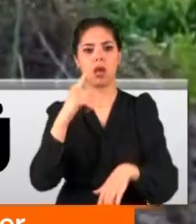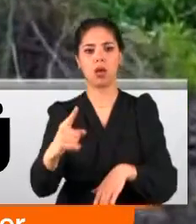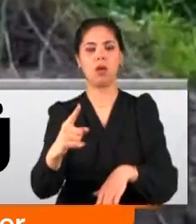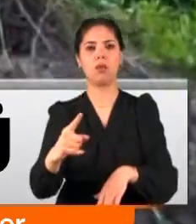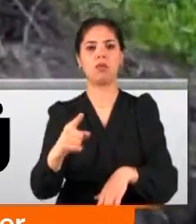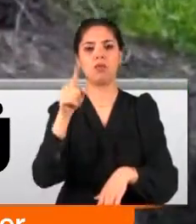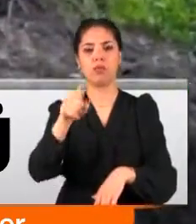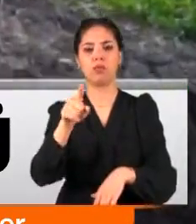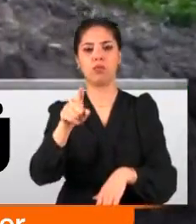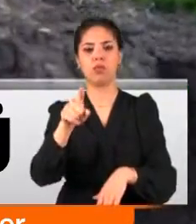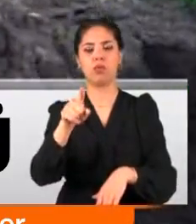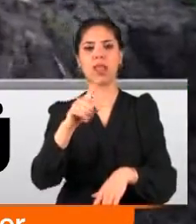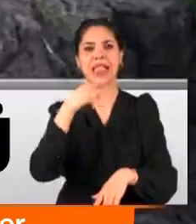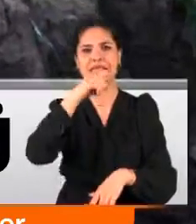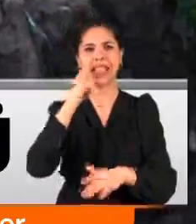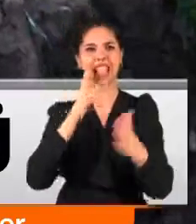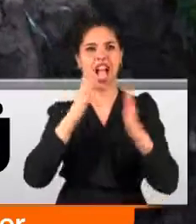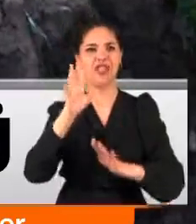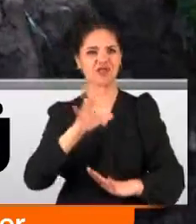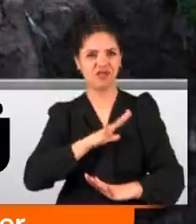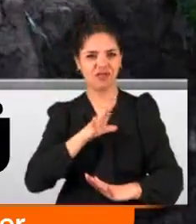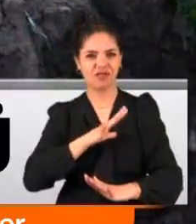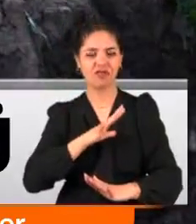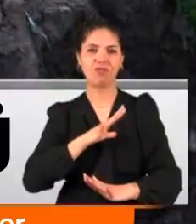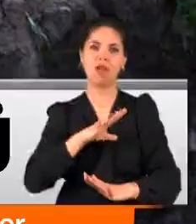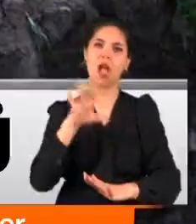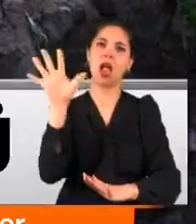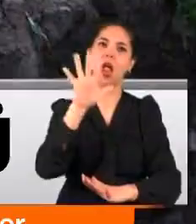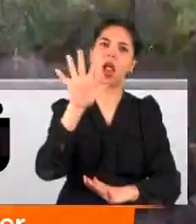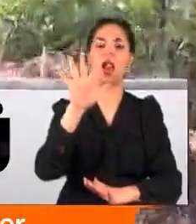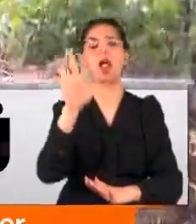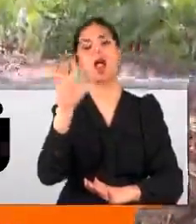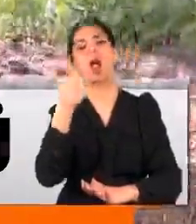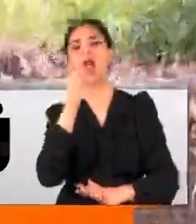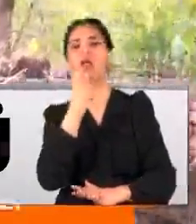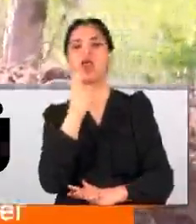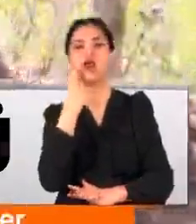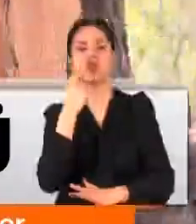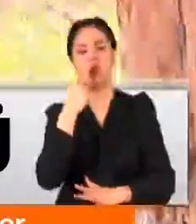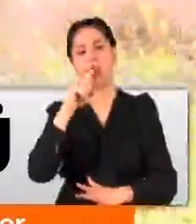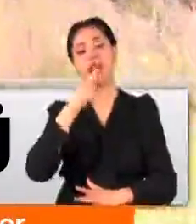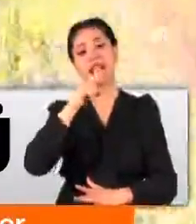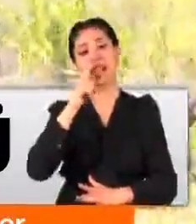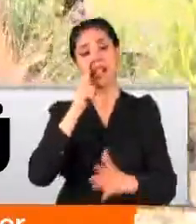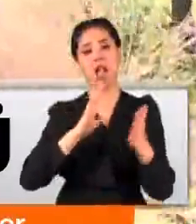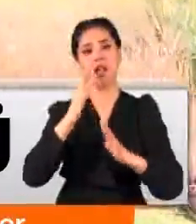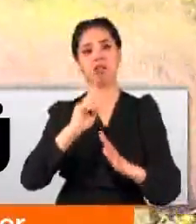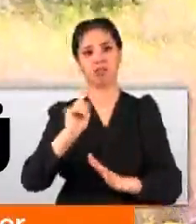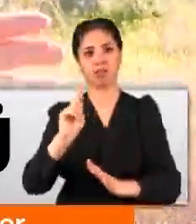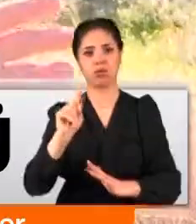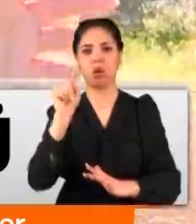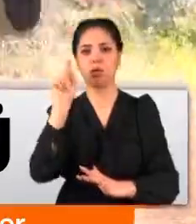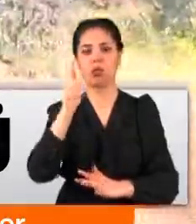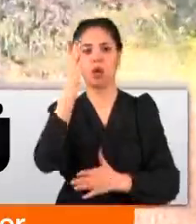İşte burada bir zeytin ağacı vardı. Yaşı ortalama 50-60'tı. Depremle birlikte zeytin ağacı